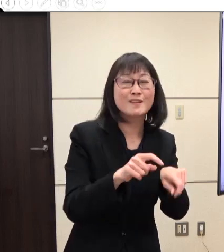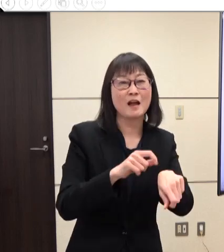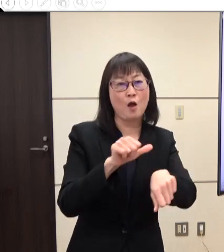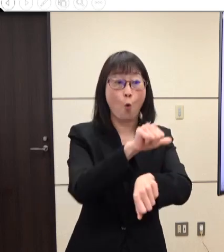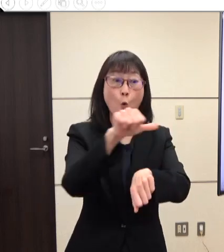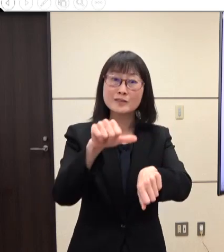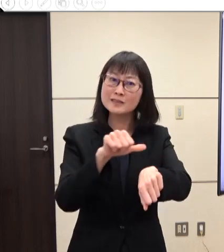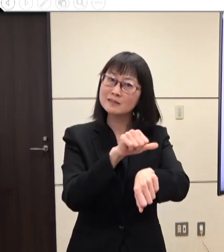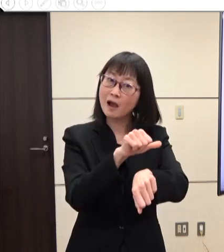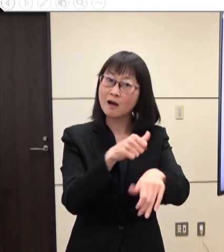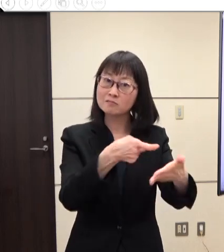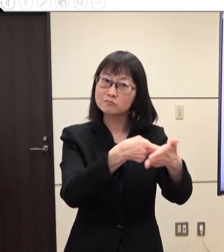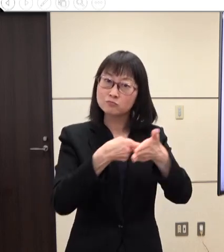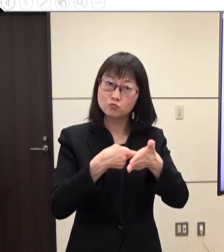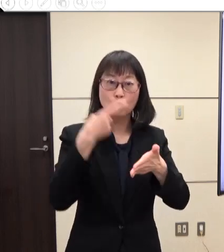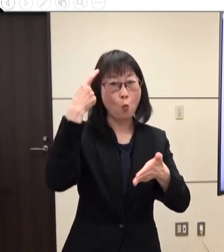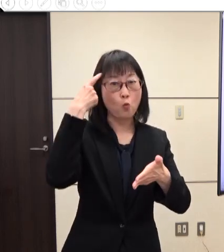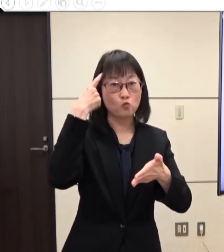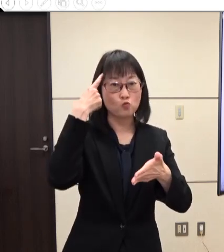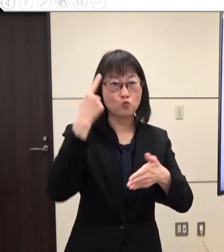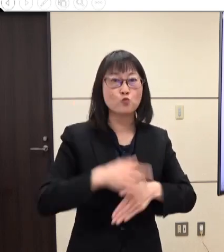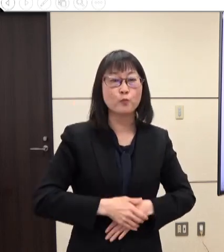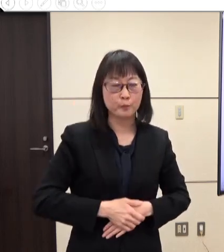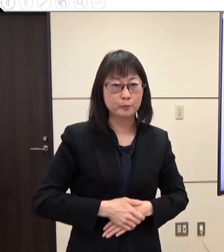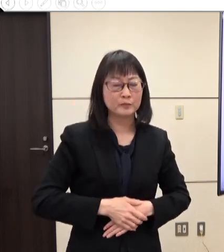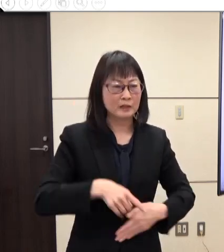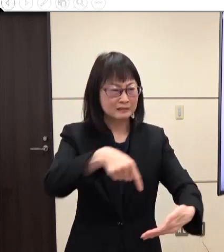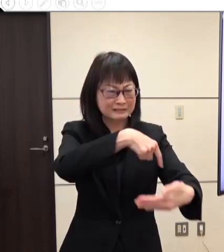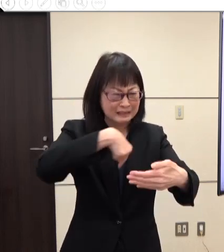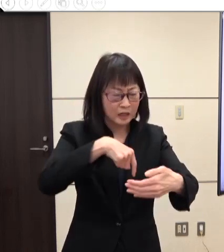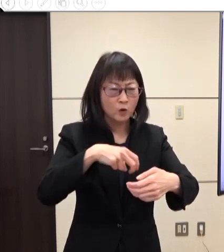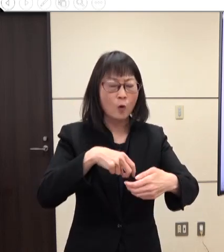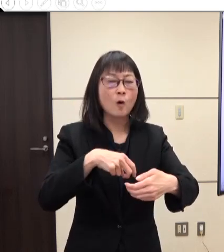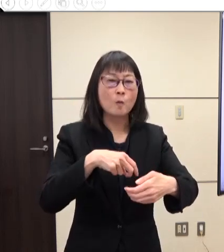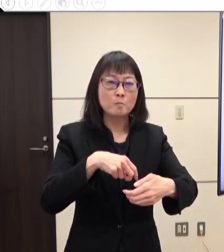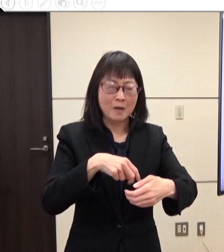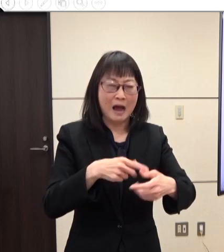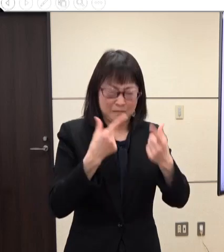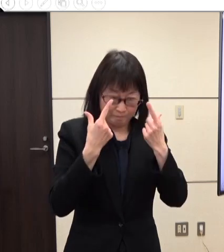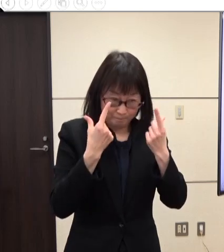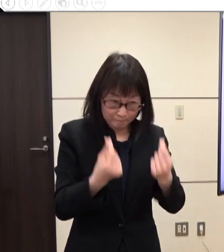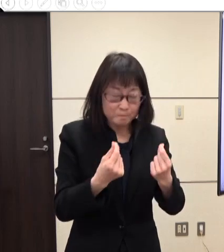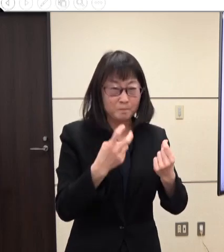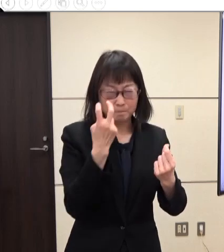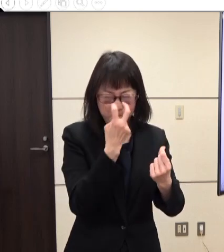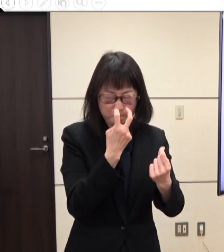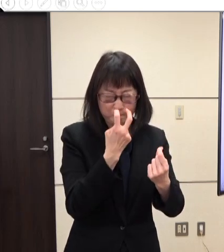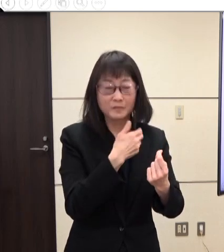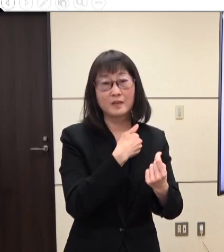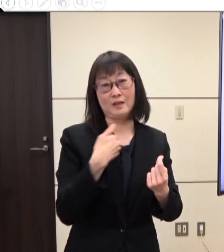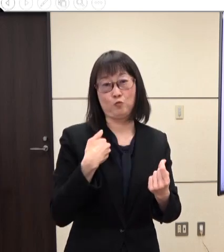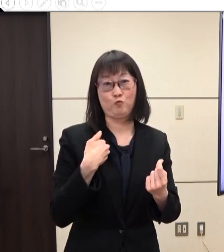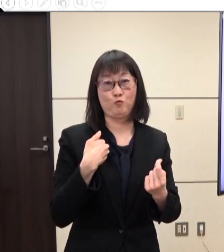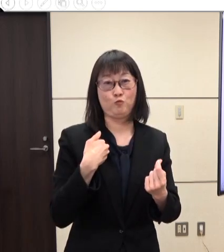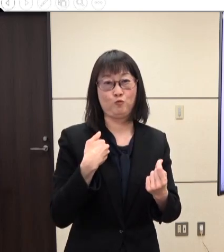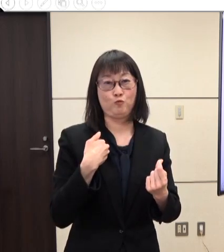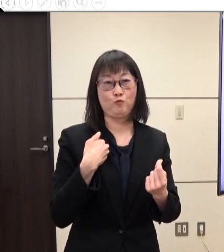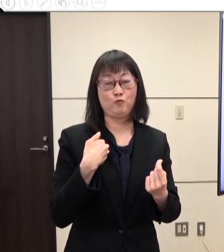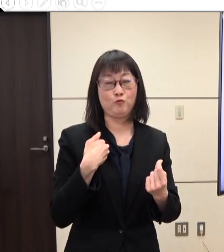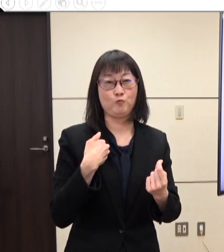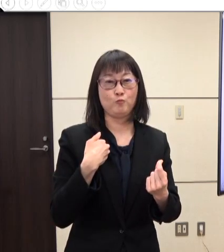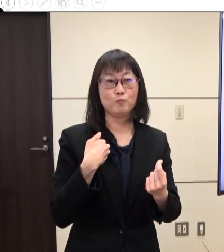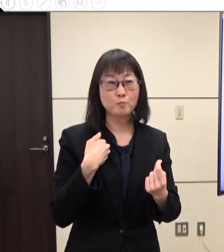創出されて、まあ要するに内容の審査をしっかりできるというのが効果としてあります。それから何よりも紙が減ります